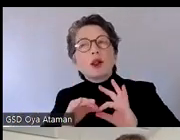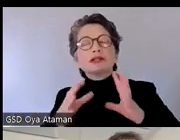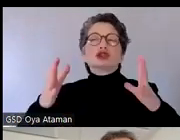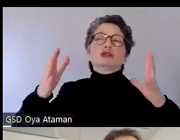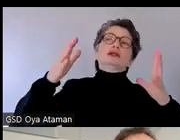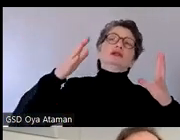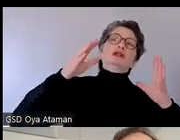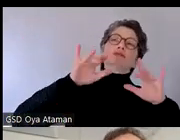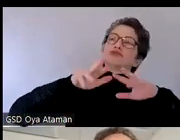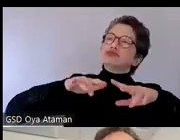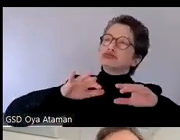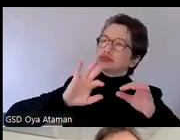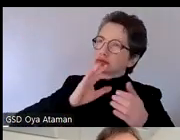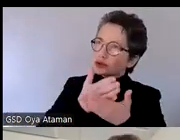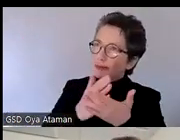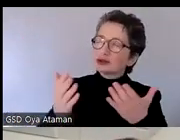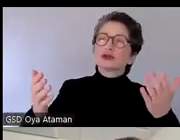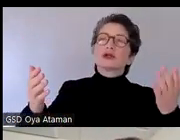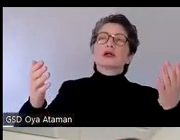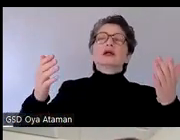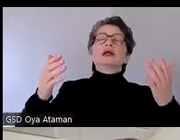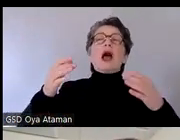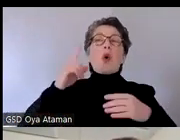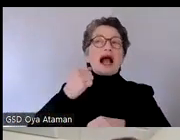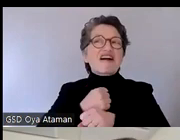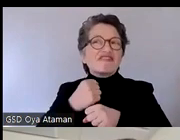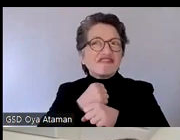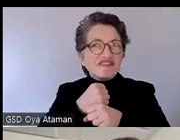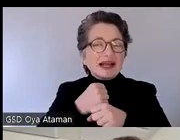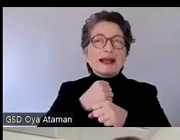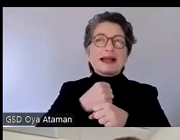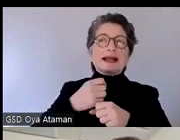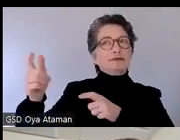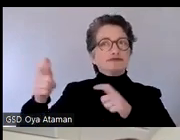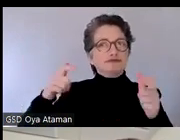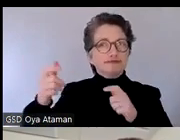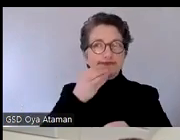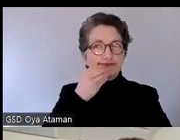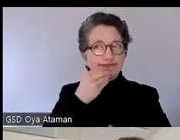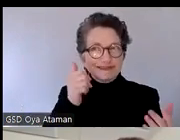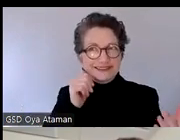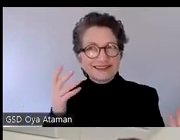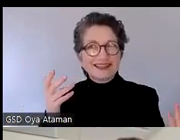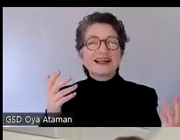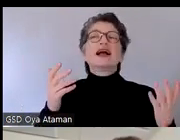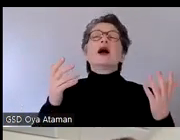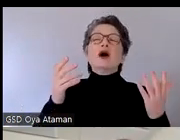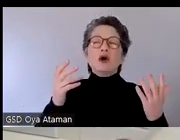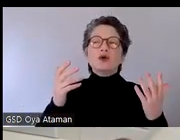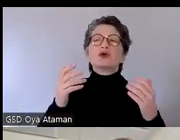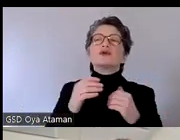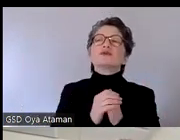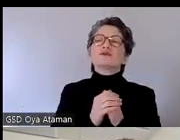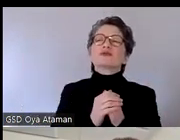Mittagessen und Kaffee, Catering. Und die leben eben davon, dass dann auch bestätigt wird, da sind Leute dabei